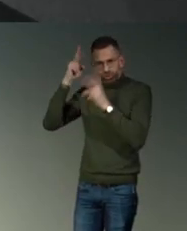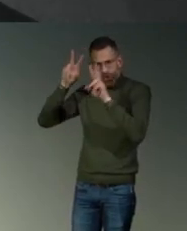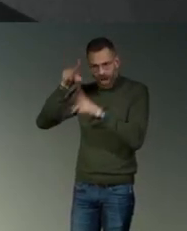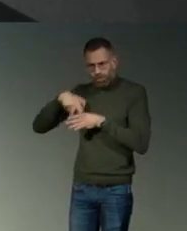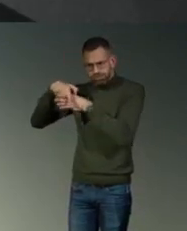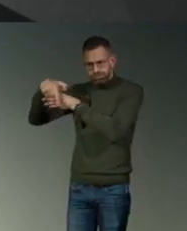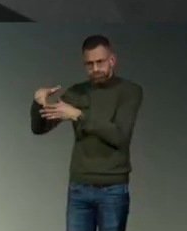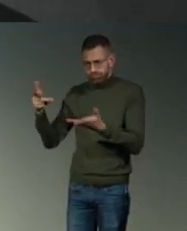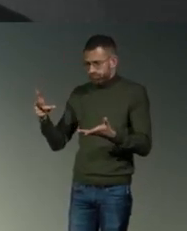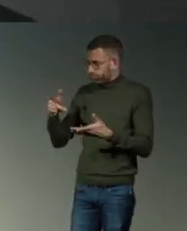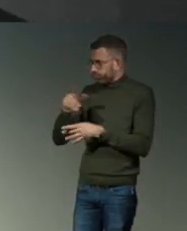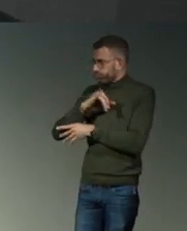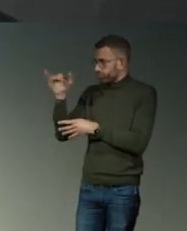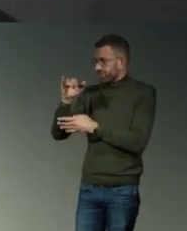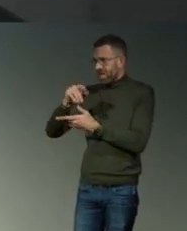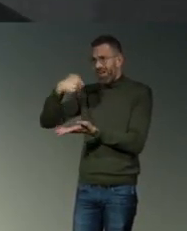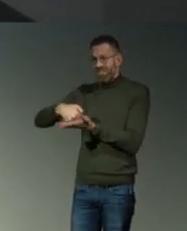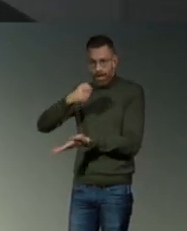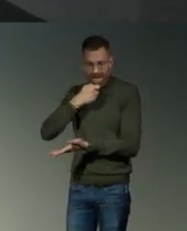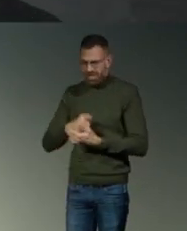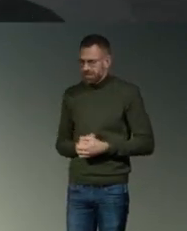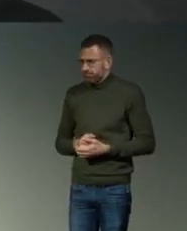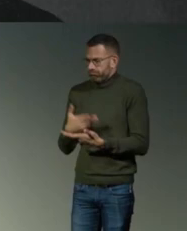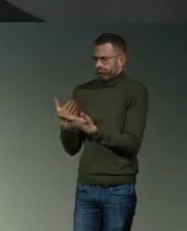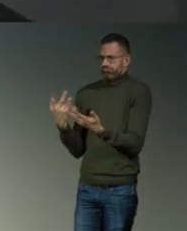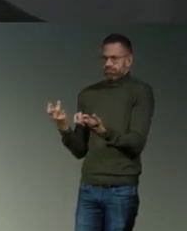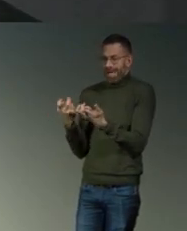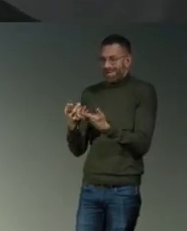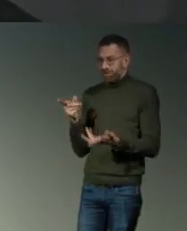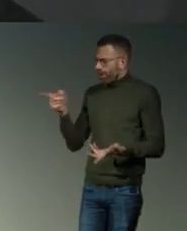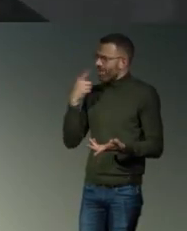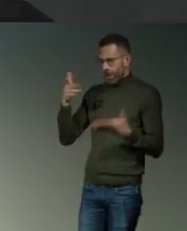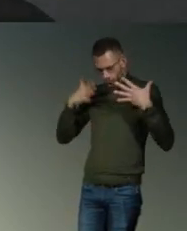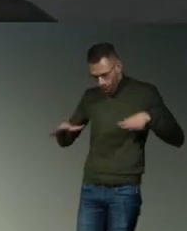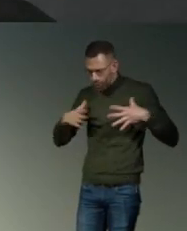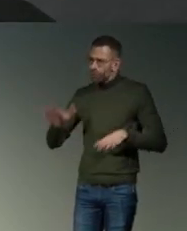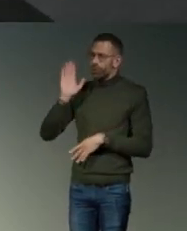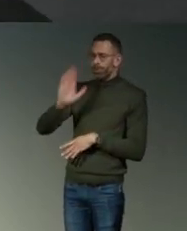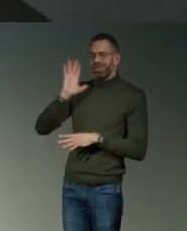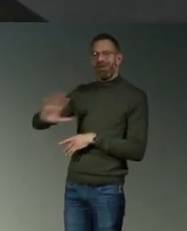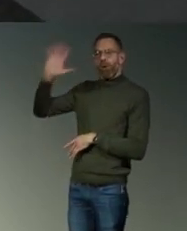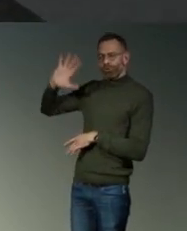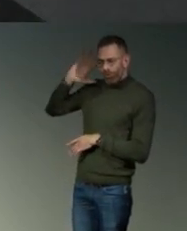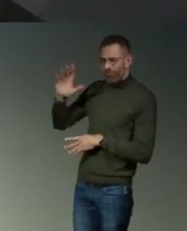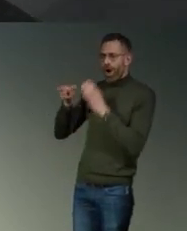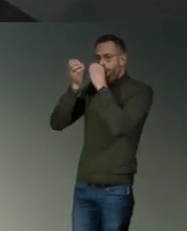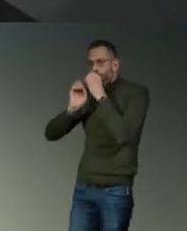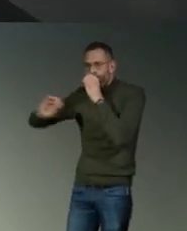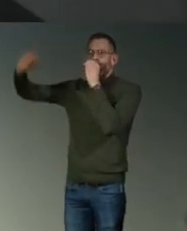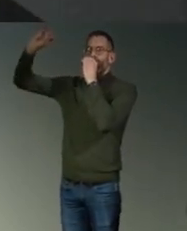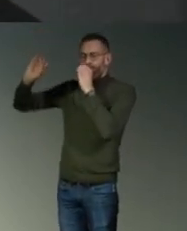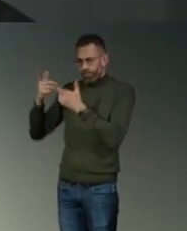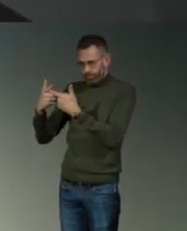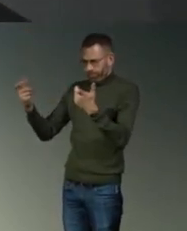donc... Alors, la chasse à cour, c'est un bon exemple, la grande vénerie, parce que alors, on est vraiment dans les beaux costumes, les concerts de trompes de chasse, il y a vraiment tout